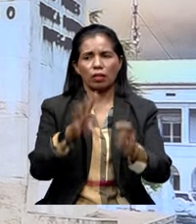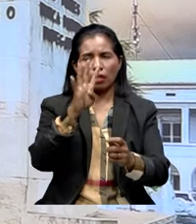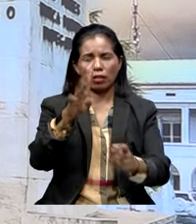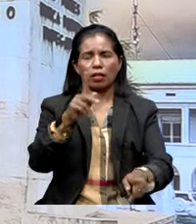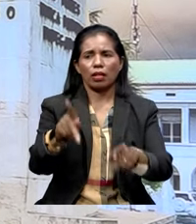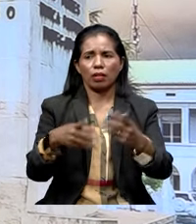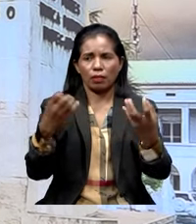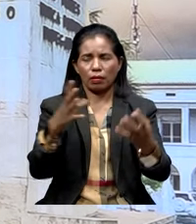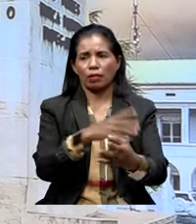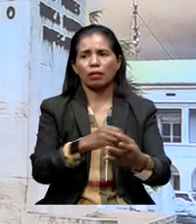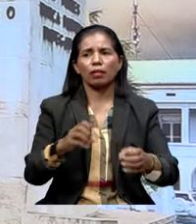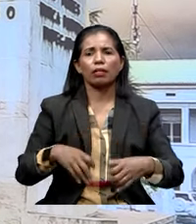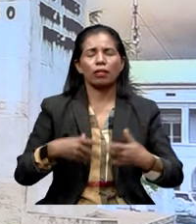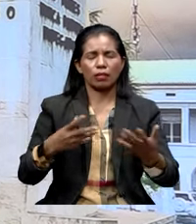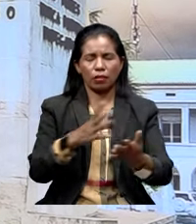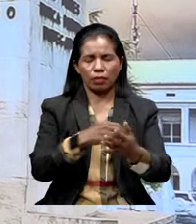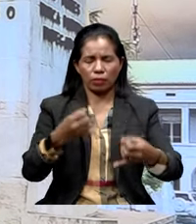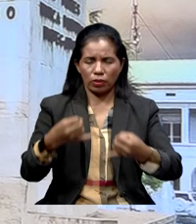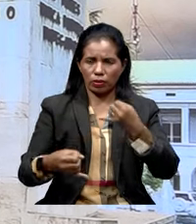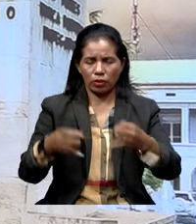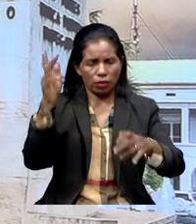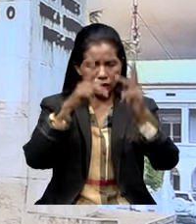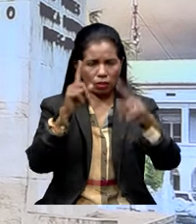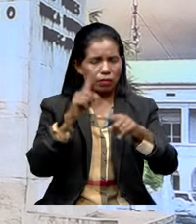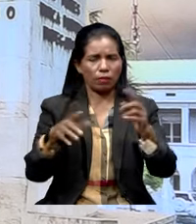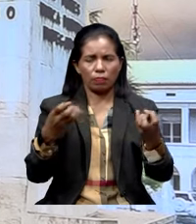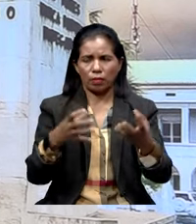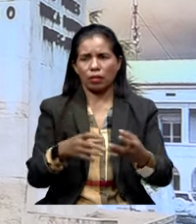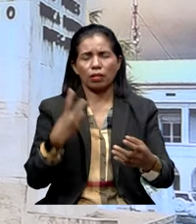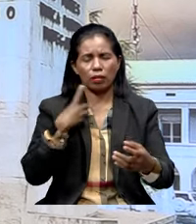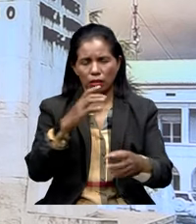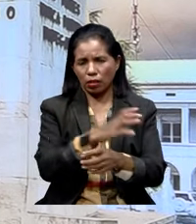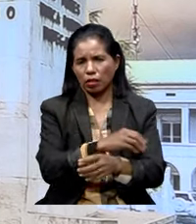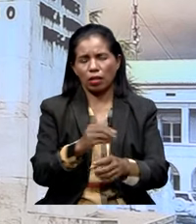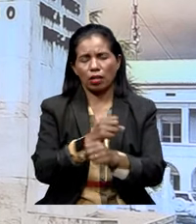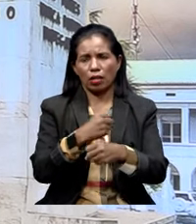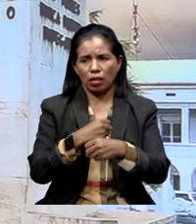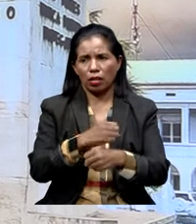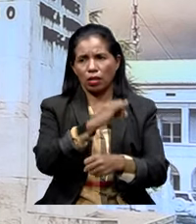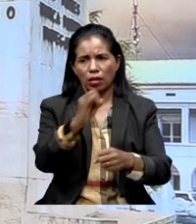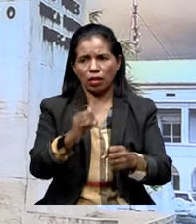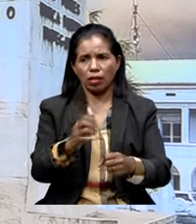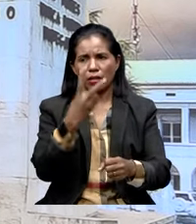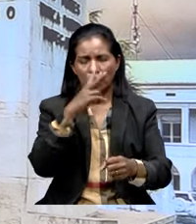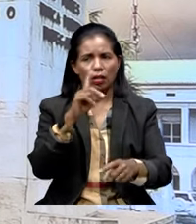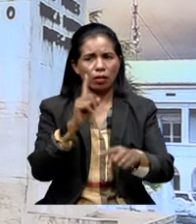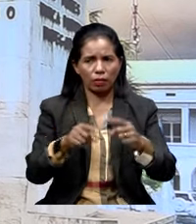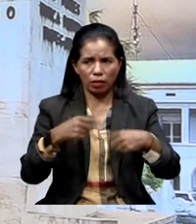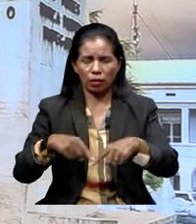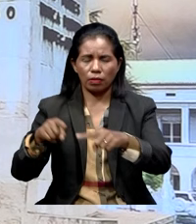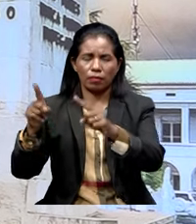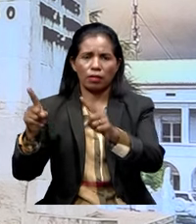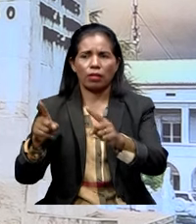tu ni kira masa itu saya perorod kasih level barang ni. Tinggal julga kalau julga maraton. Kata saya julga ni malah level pun tu baju